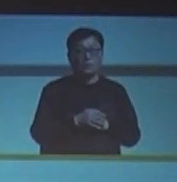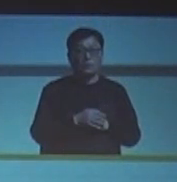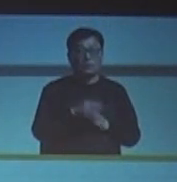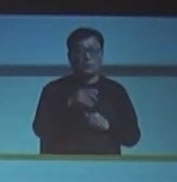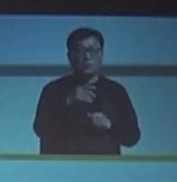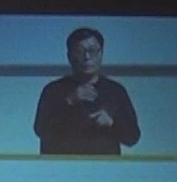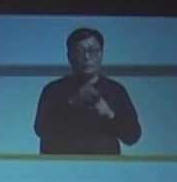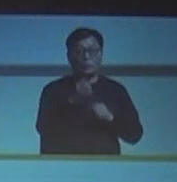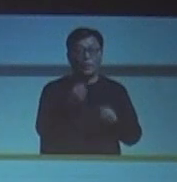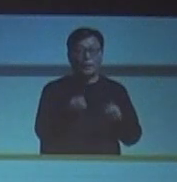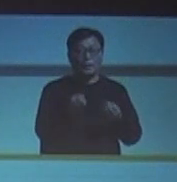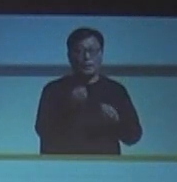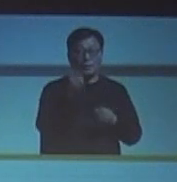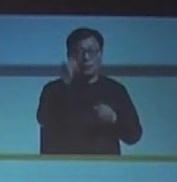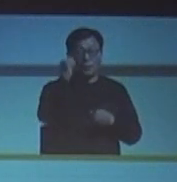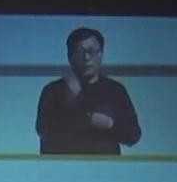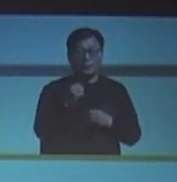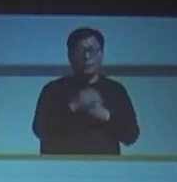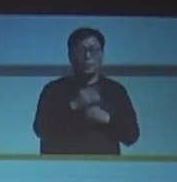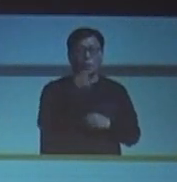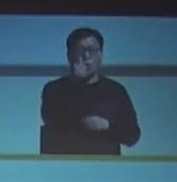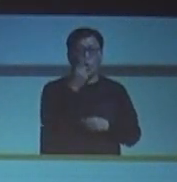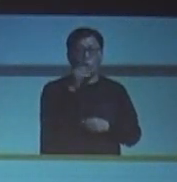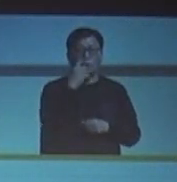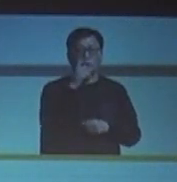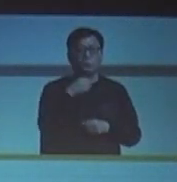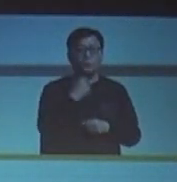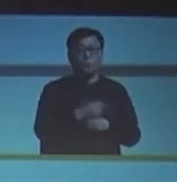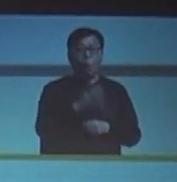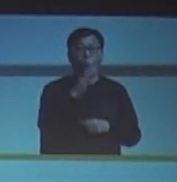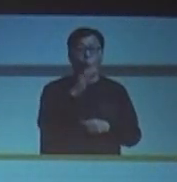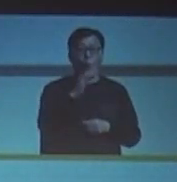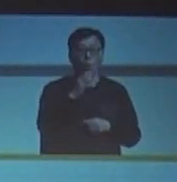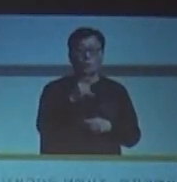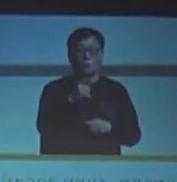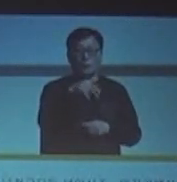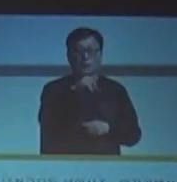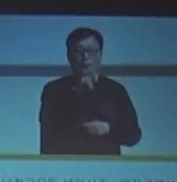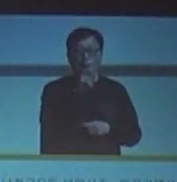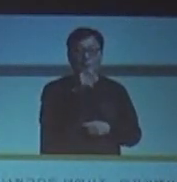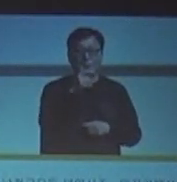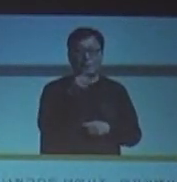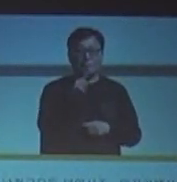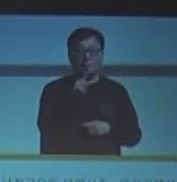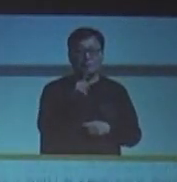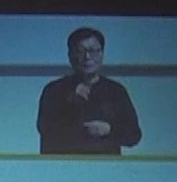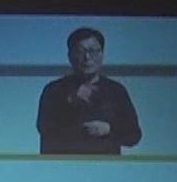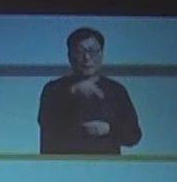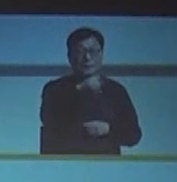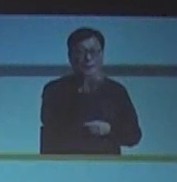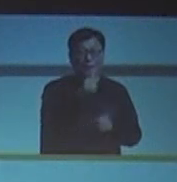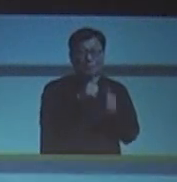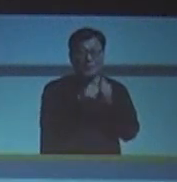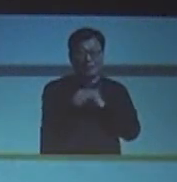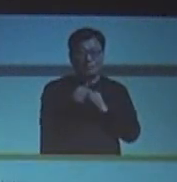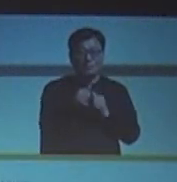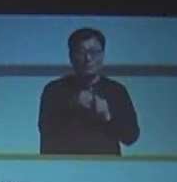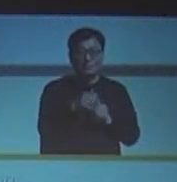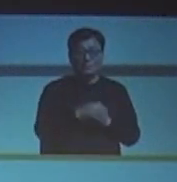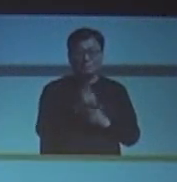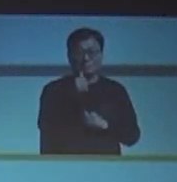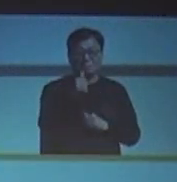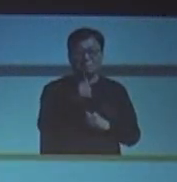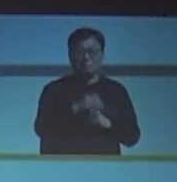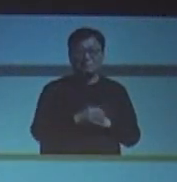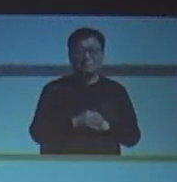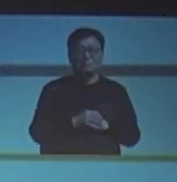화이팅. 홍신부님, 오요. 장미남짱. 예. 홍신부님 모여서 제가 한번 읽어봤습니다. 네, 자기 것만. 네. 철저하게 자기 것만